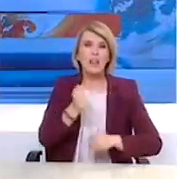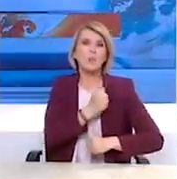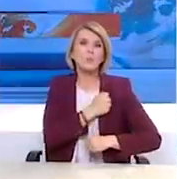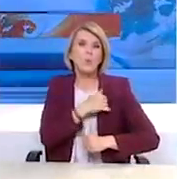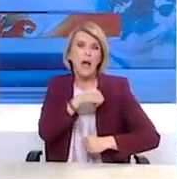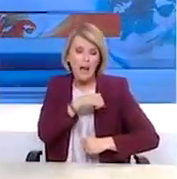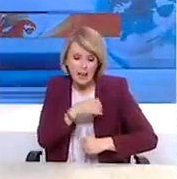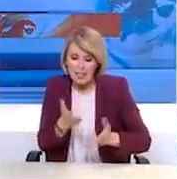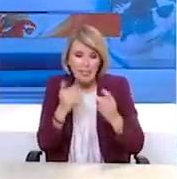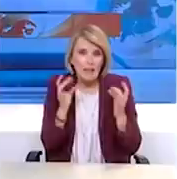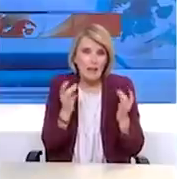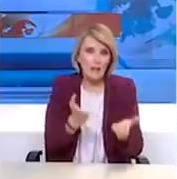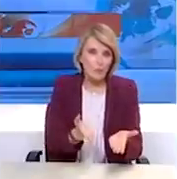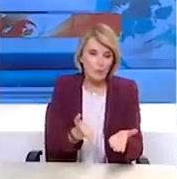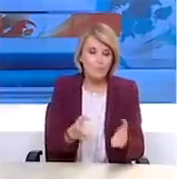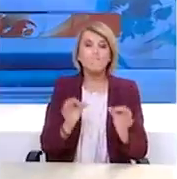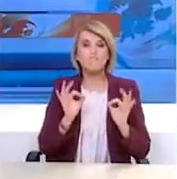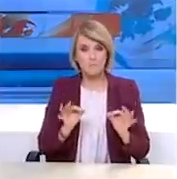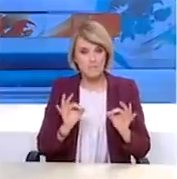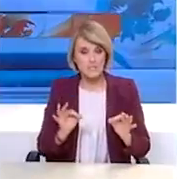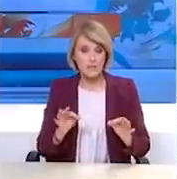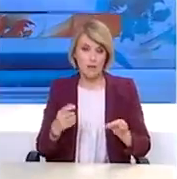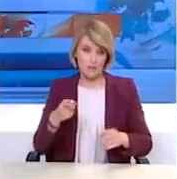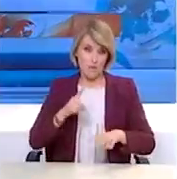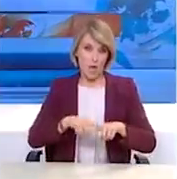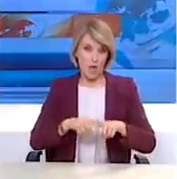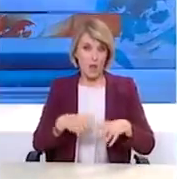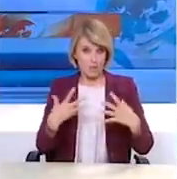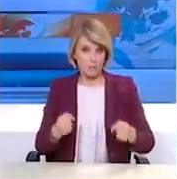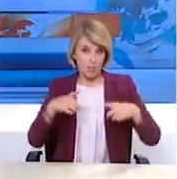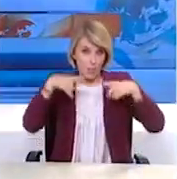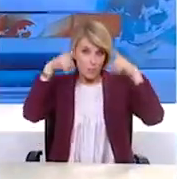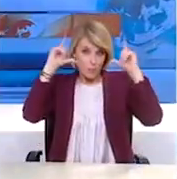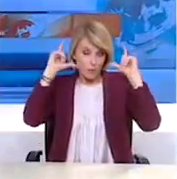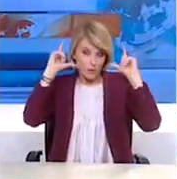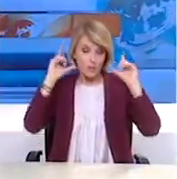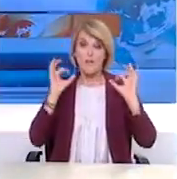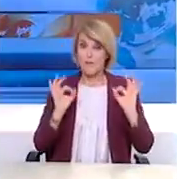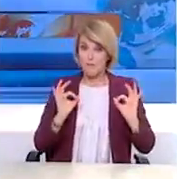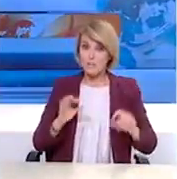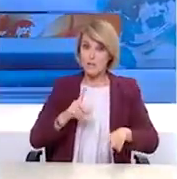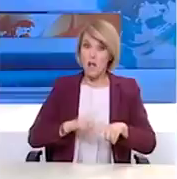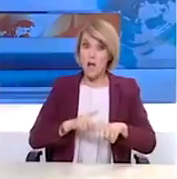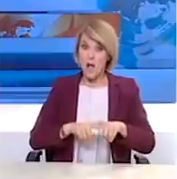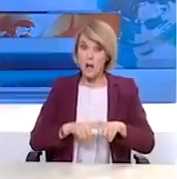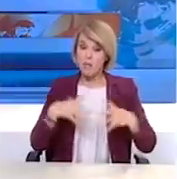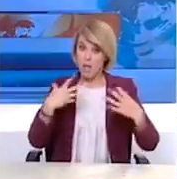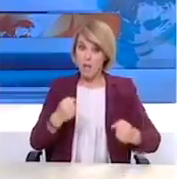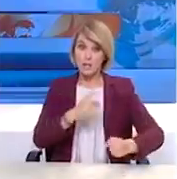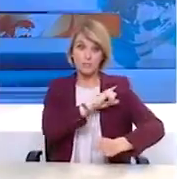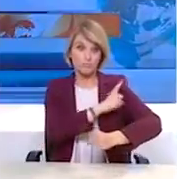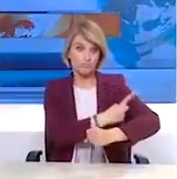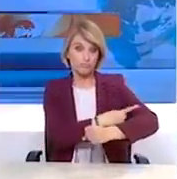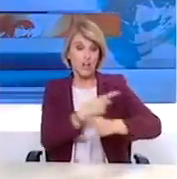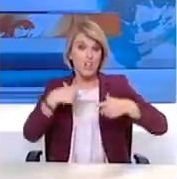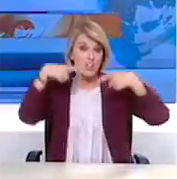Συμβουλίου. Εγώ θεωρώ ότι φυσικά και είμαστε μια δημοκρατική χώρα, φυσικά και η Ελλάδα έχει απίστευτες δημοκρατικές